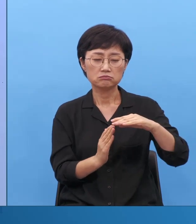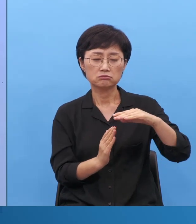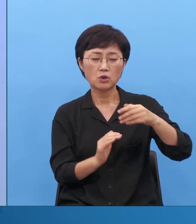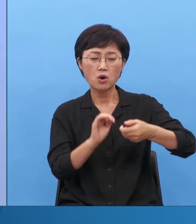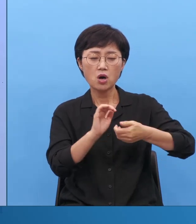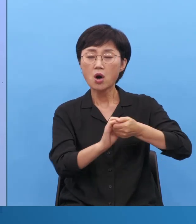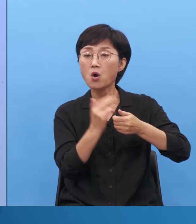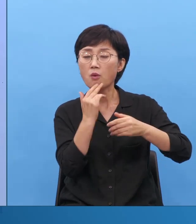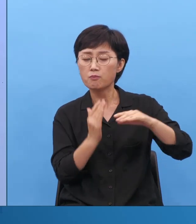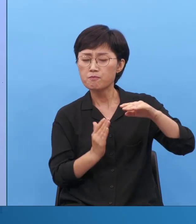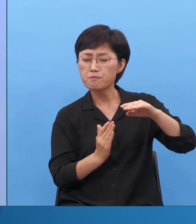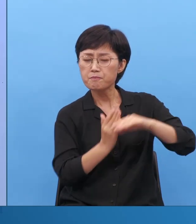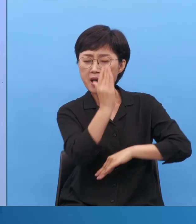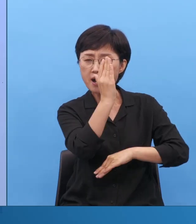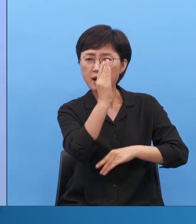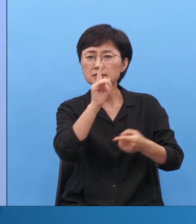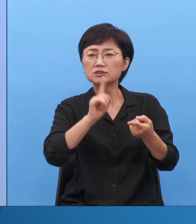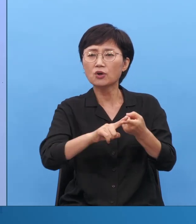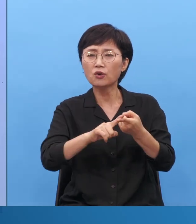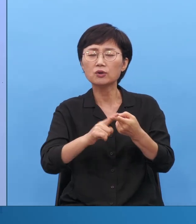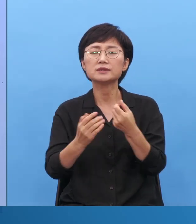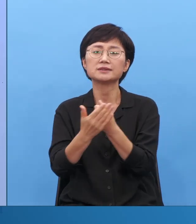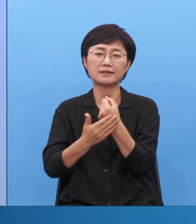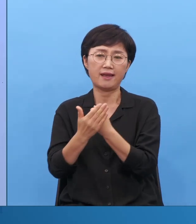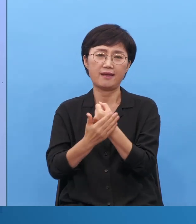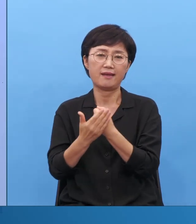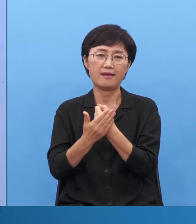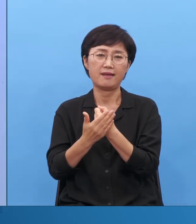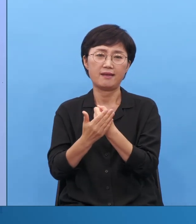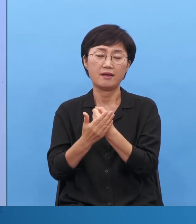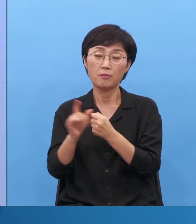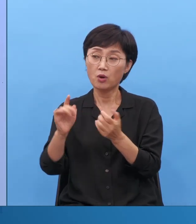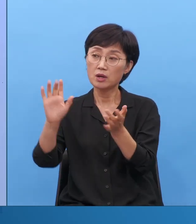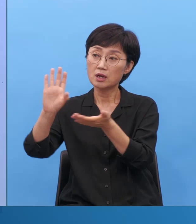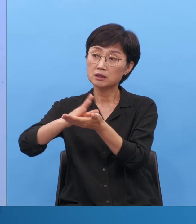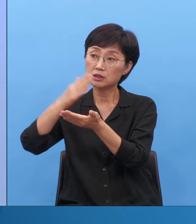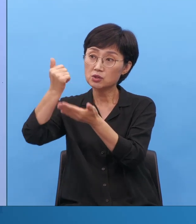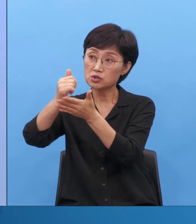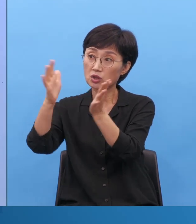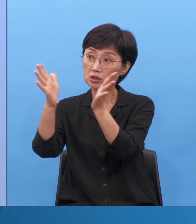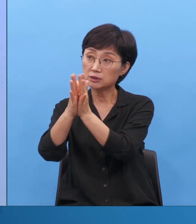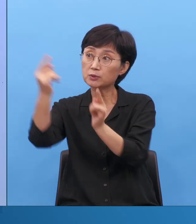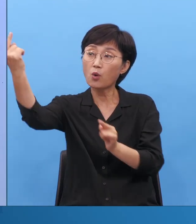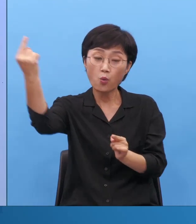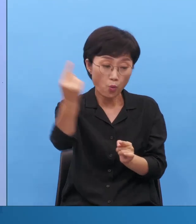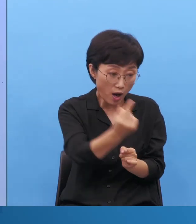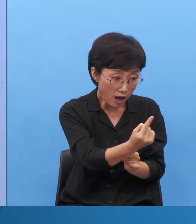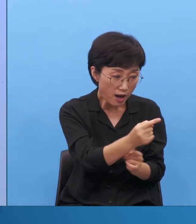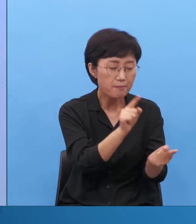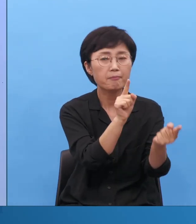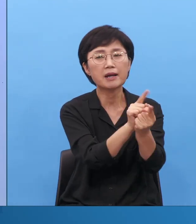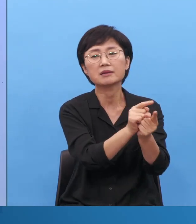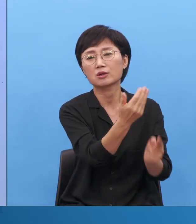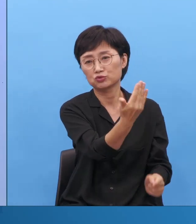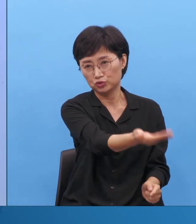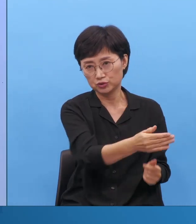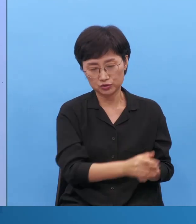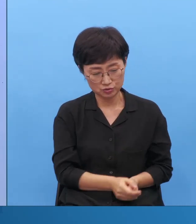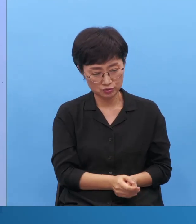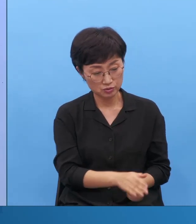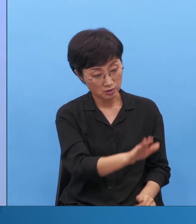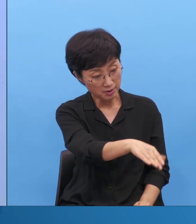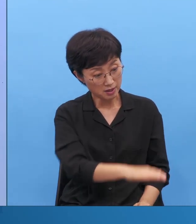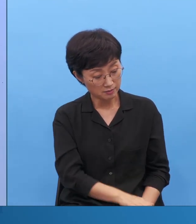그 환자에게 오신 겁니다. That Christ came to this sick person. 이 사람 큰 사람을 쳐다보고 예수님께서 낫기를